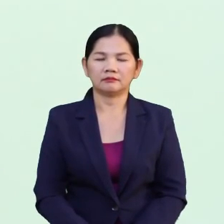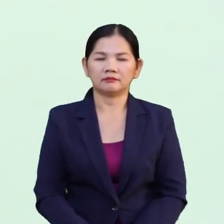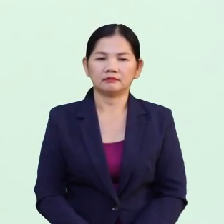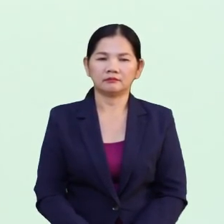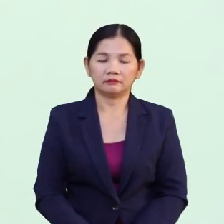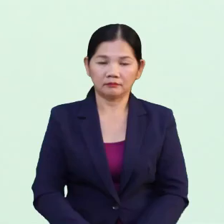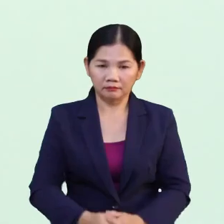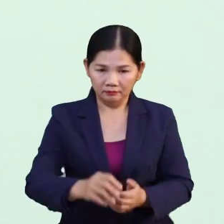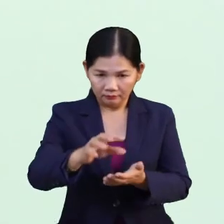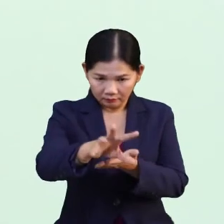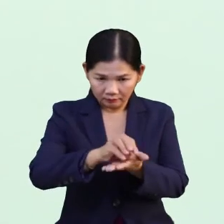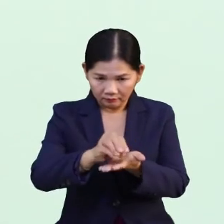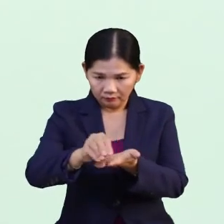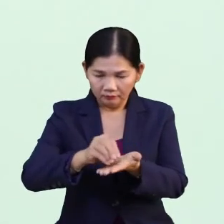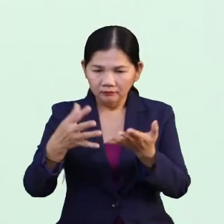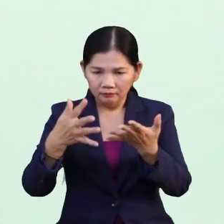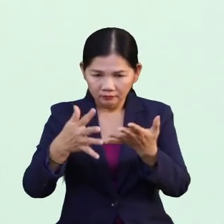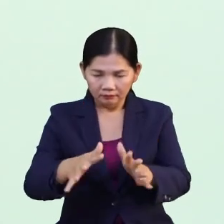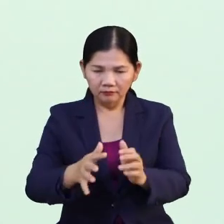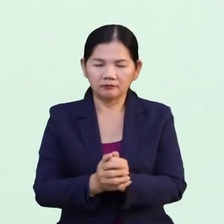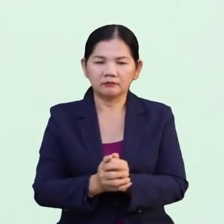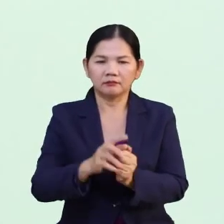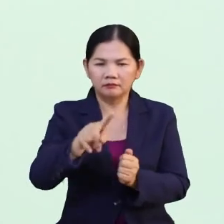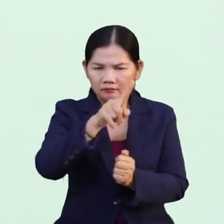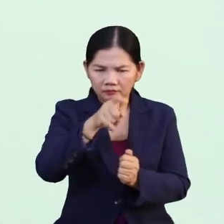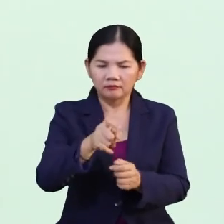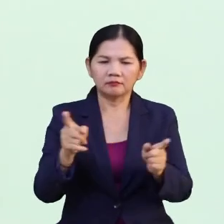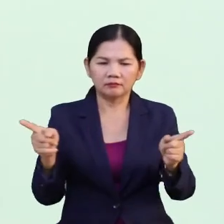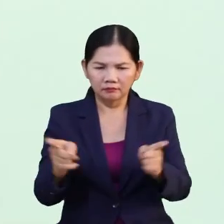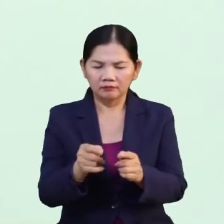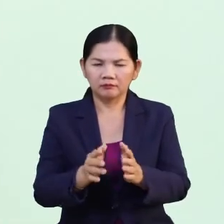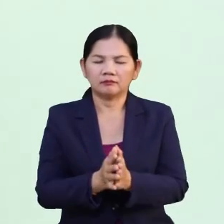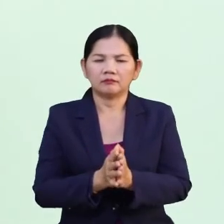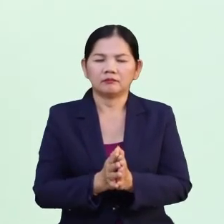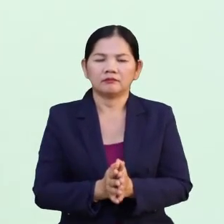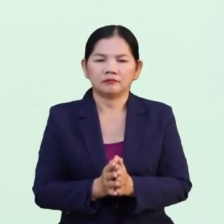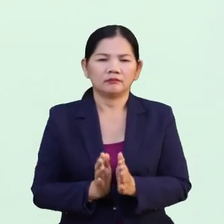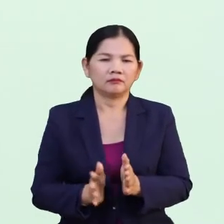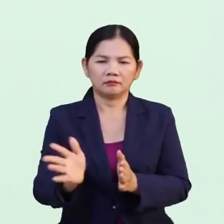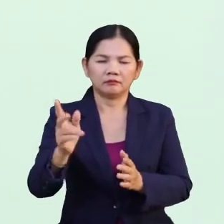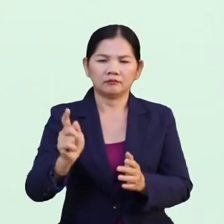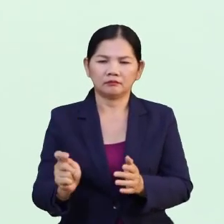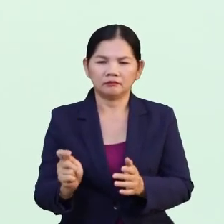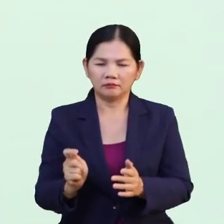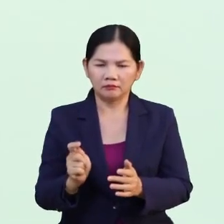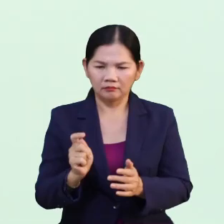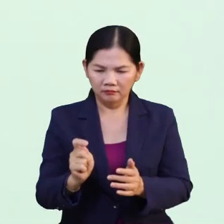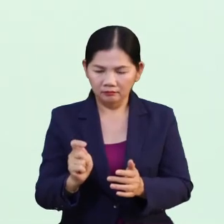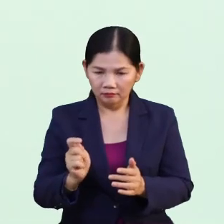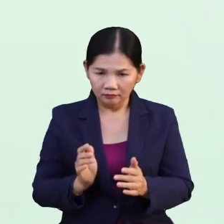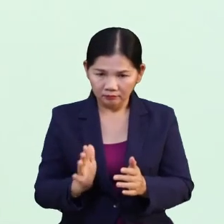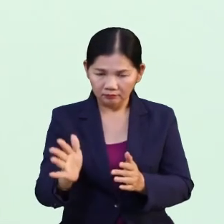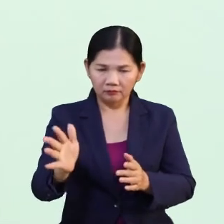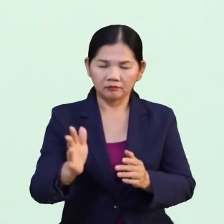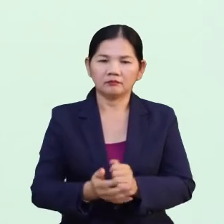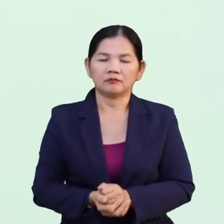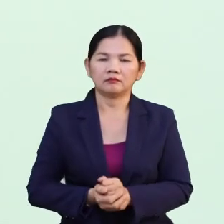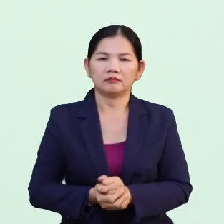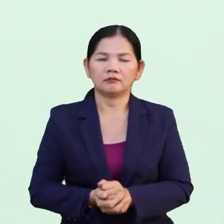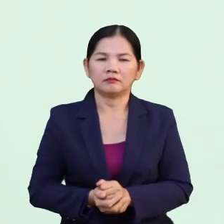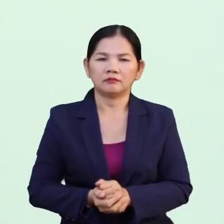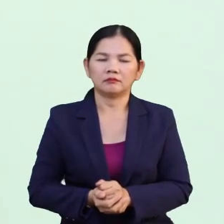តើកៅរានកូនចាសំណួរយើងខ្លីឯងកូនត្រូវធ្វើអ្វីមកឲ្យរហ័សរហួនណាកូនណាហើយស្អាតត្រឹមត្រូវទៀតមិនមែន